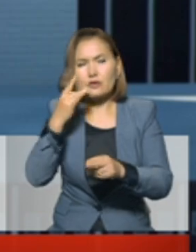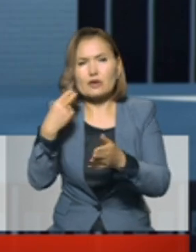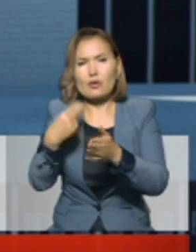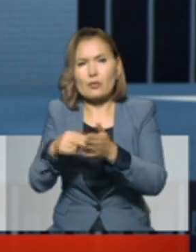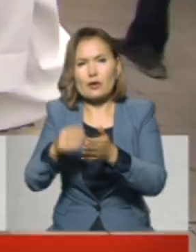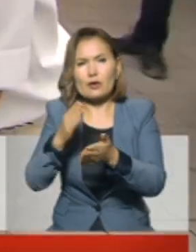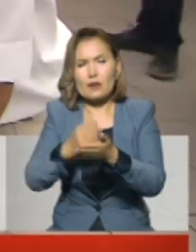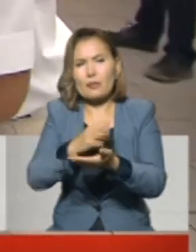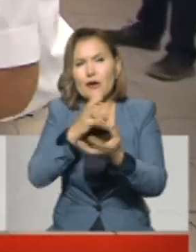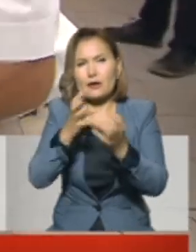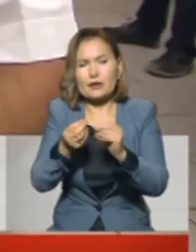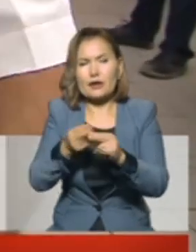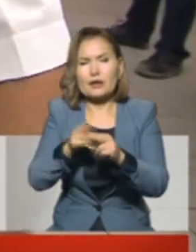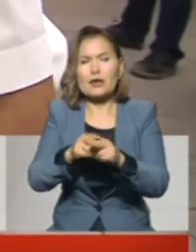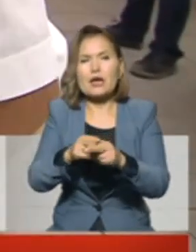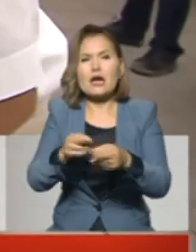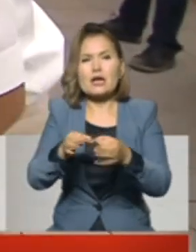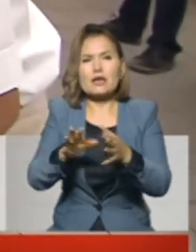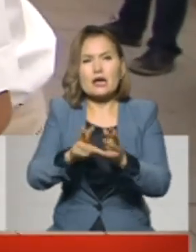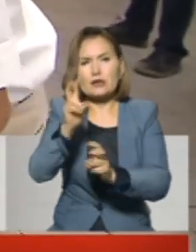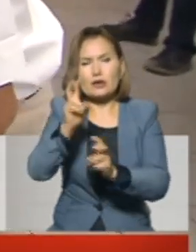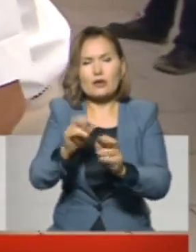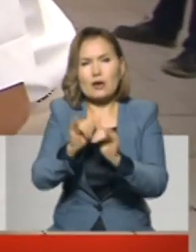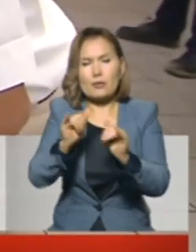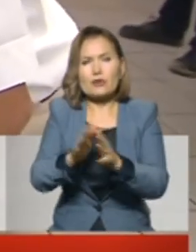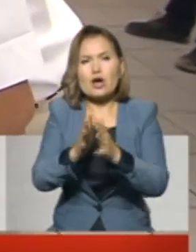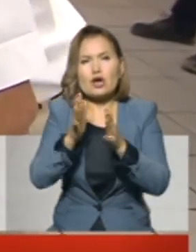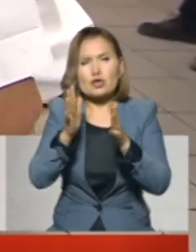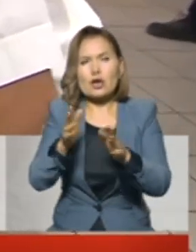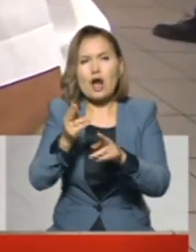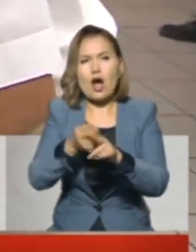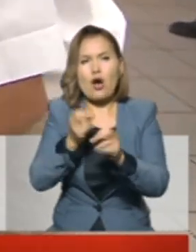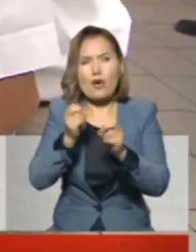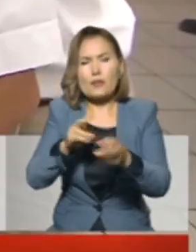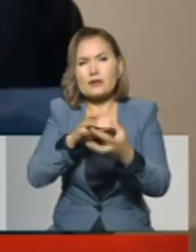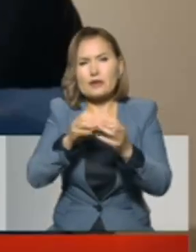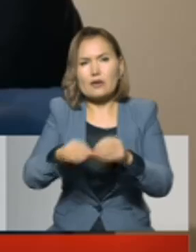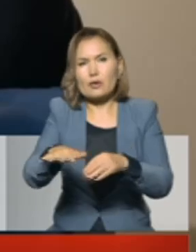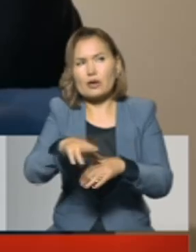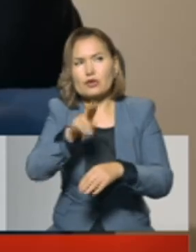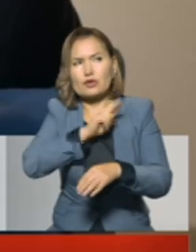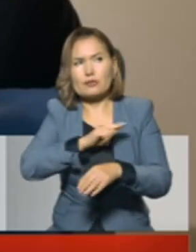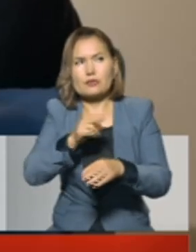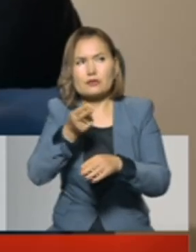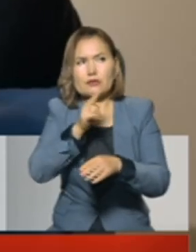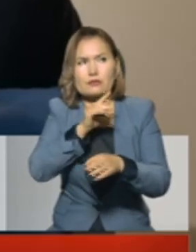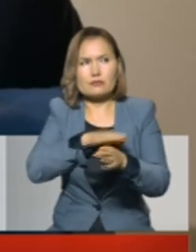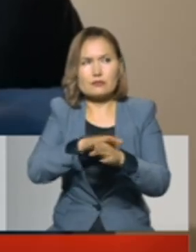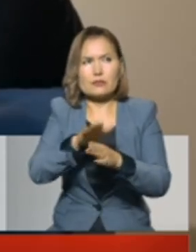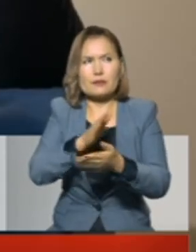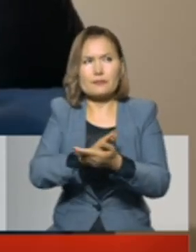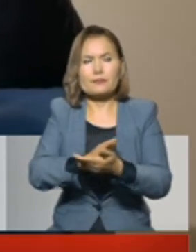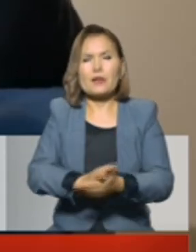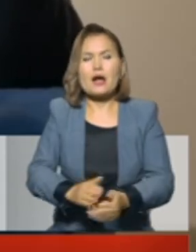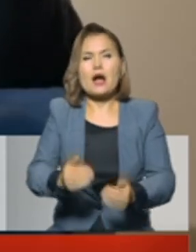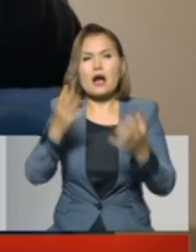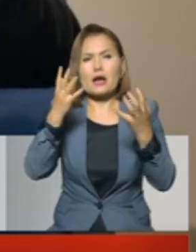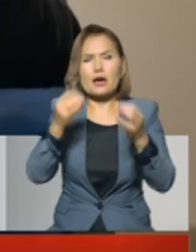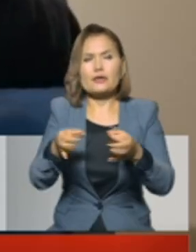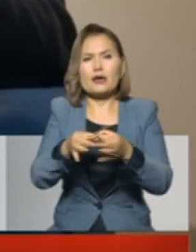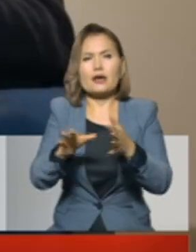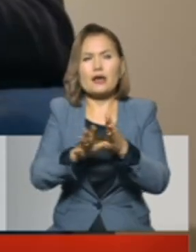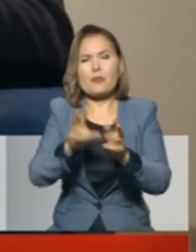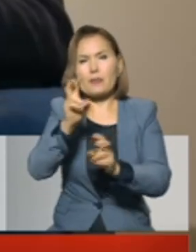отыр. Елдің ядролық қауіпсіздік басқармасы ең жоғарғы қауіпсіздік стандартын қолданады. Қазіргі